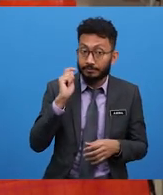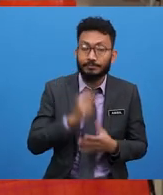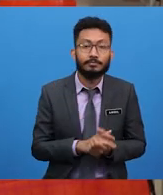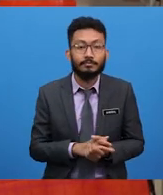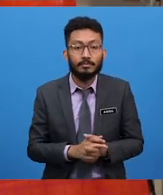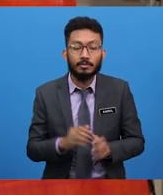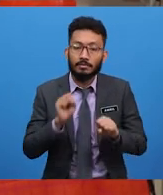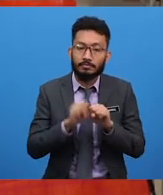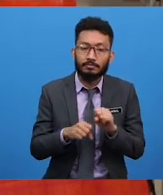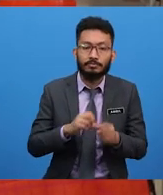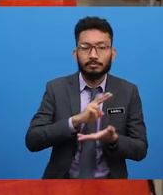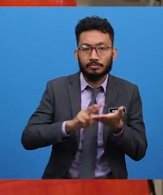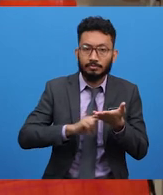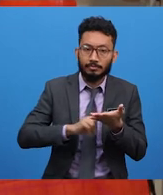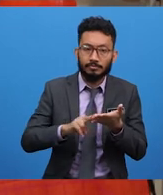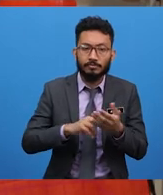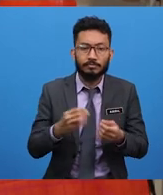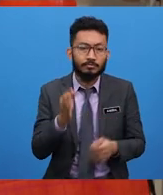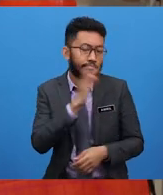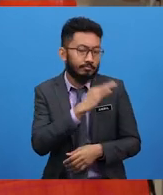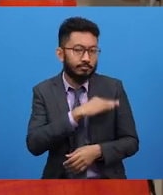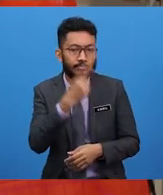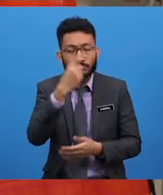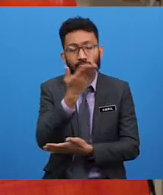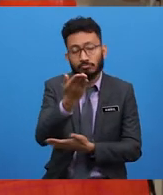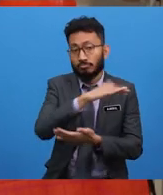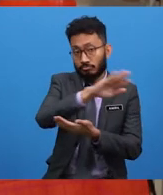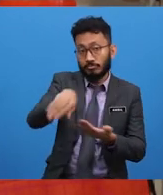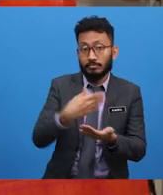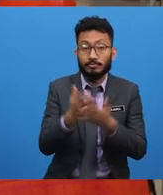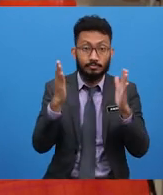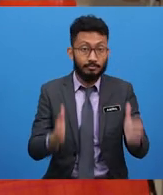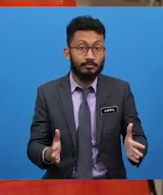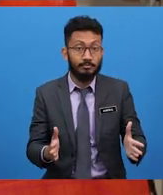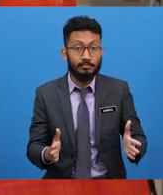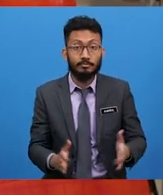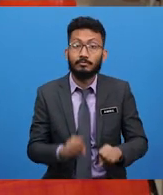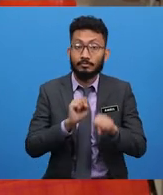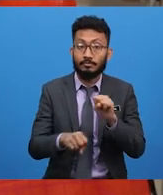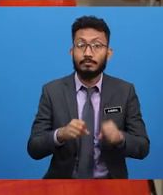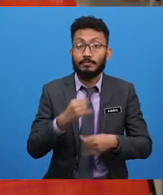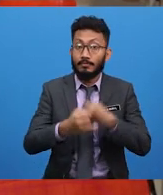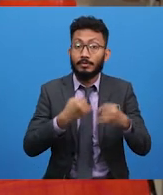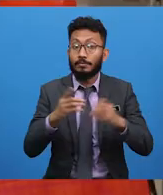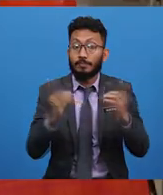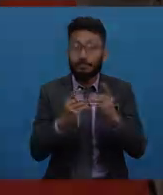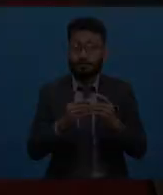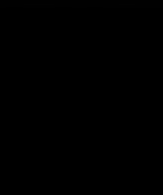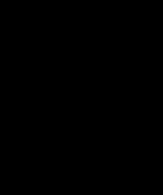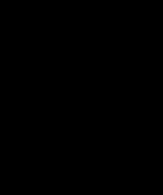Mudah-mudahan video ini mendapat manfaat daripada semua pihak. Sekian sahaja daripada cikgu, semoga berjaya dan jumpa lagi.